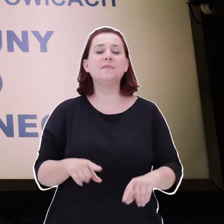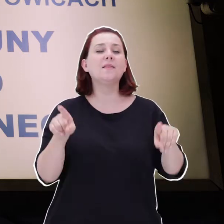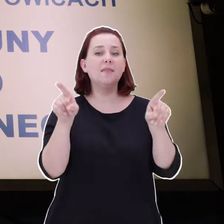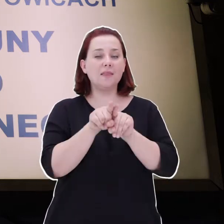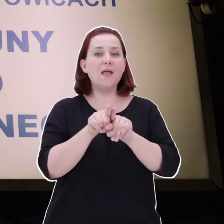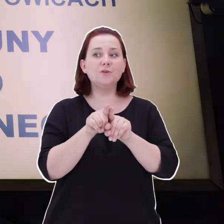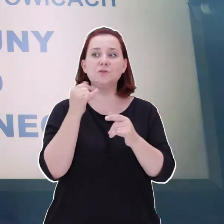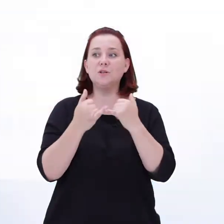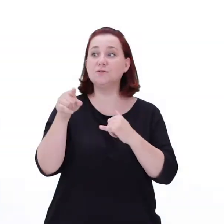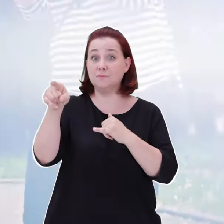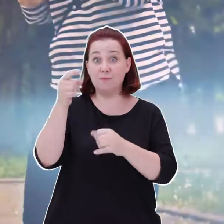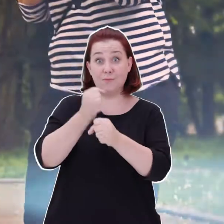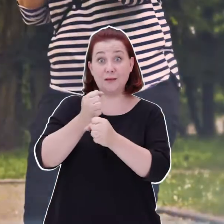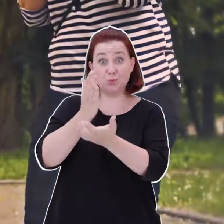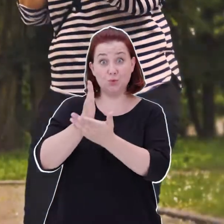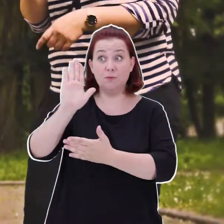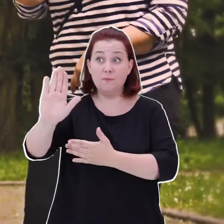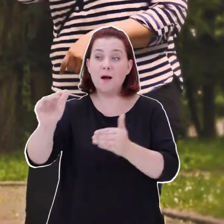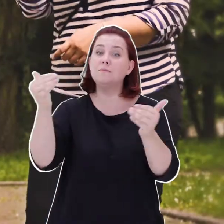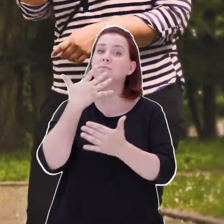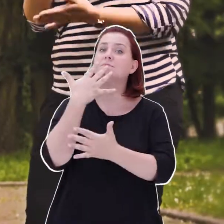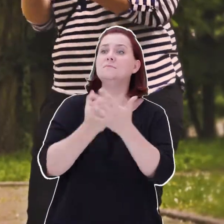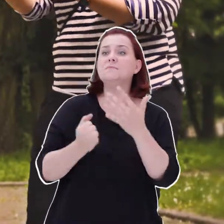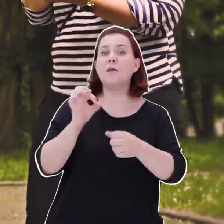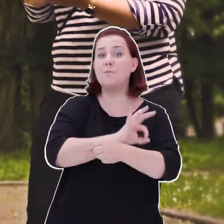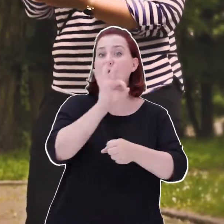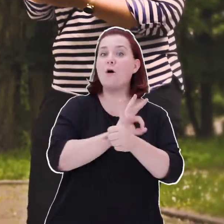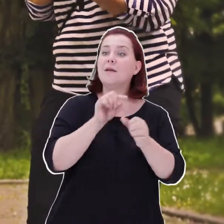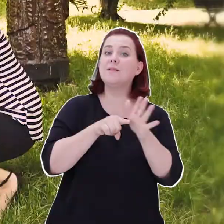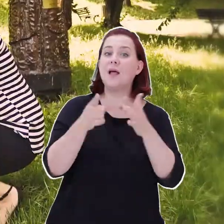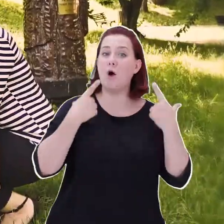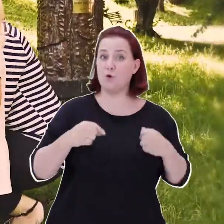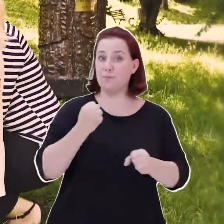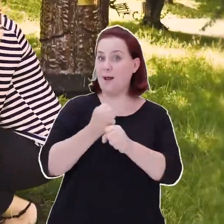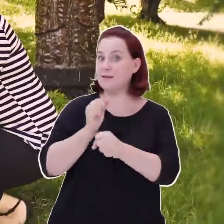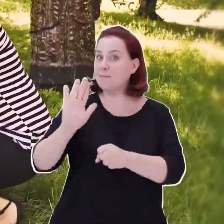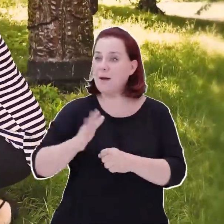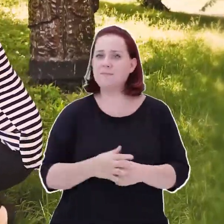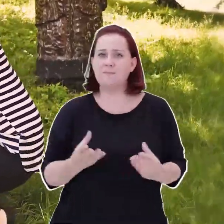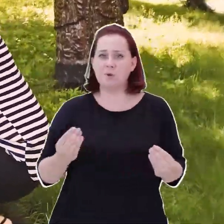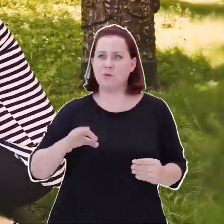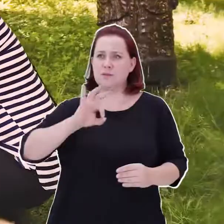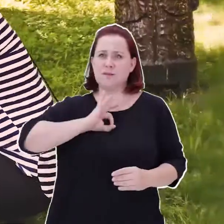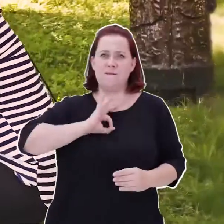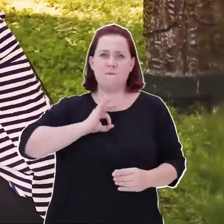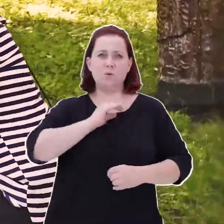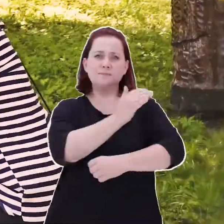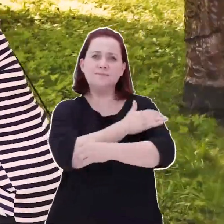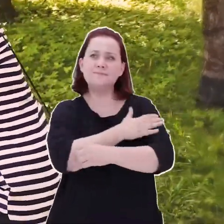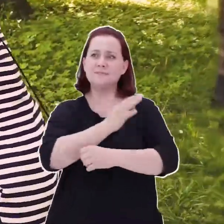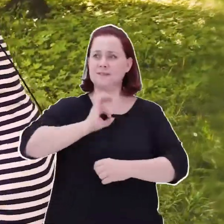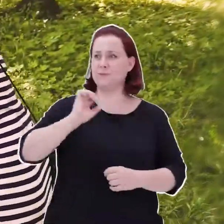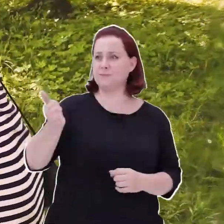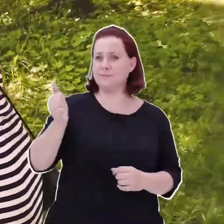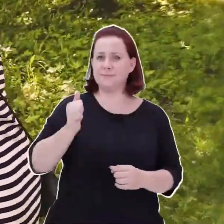jeżeli Państwo pracujecie, możecie również skorzystać z projektów dla osób pracujących po to, żeby wzmocnić swój potencjał na